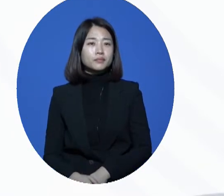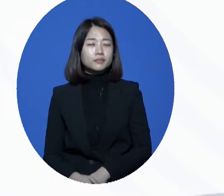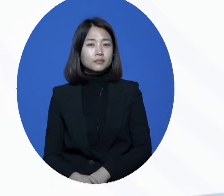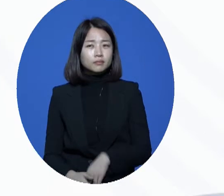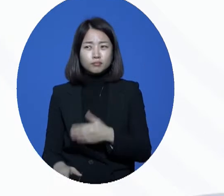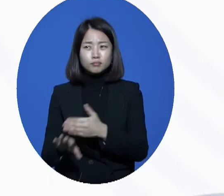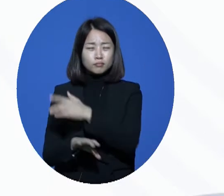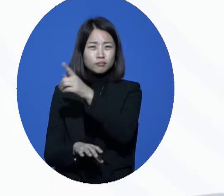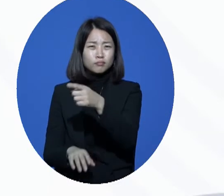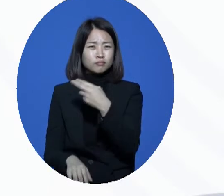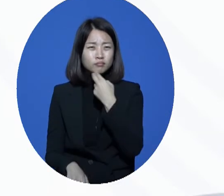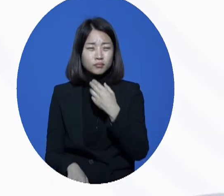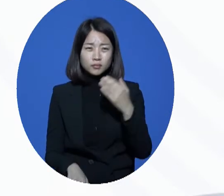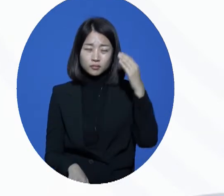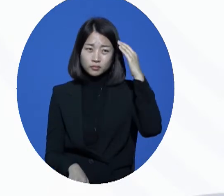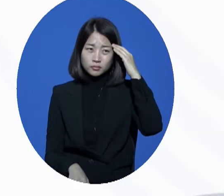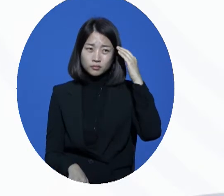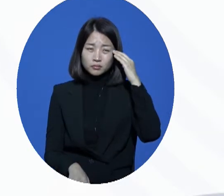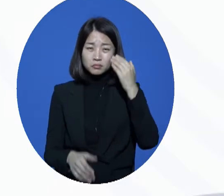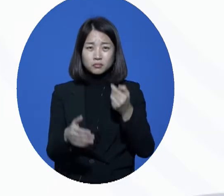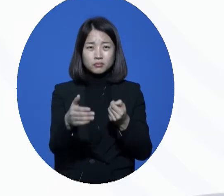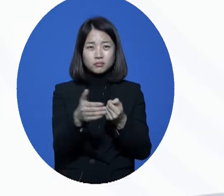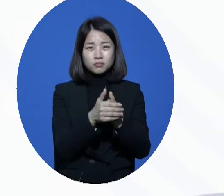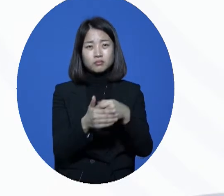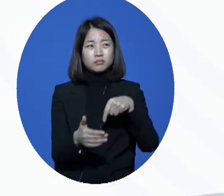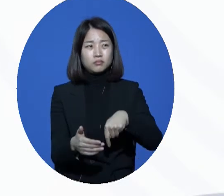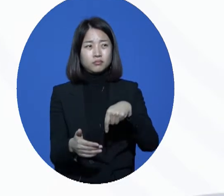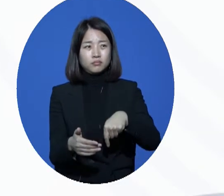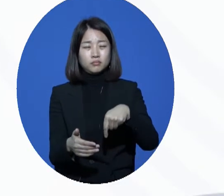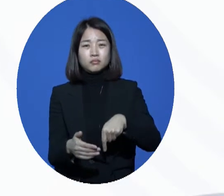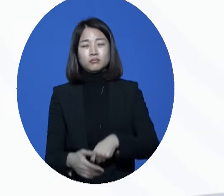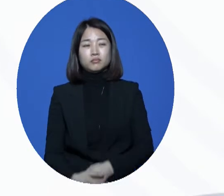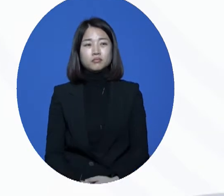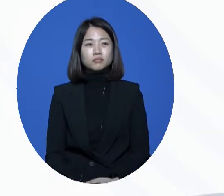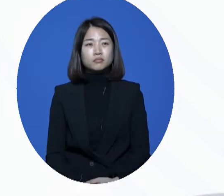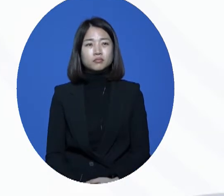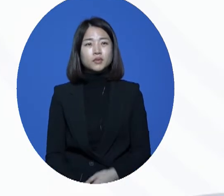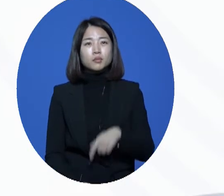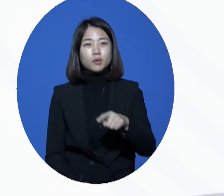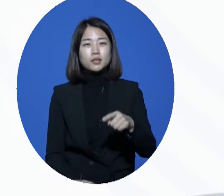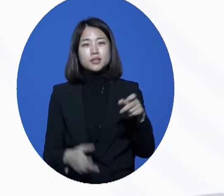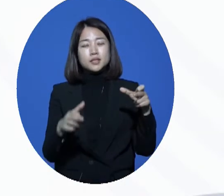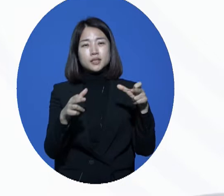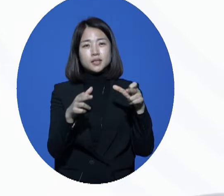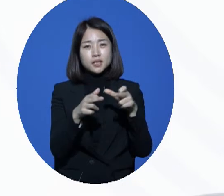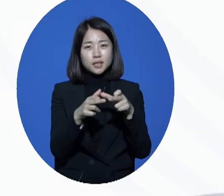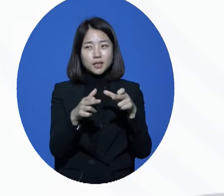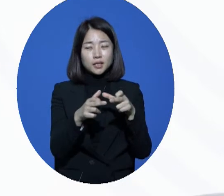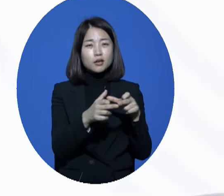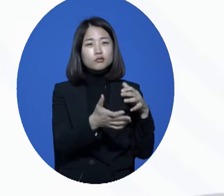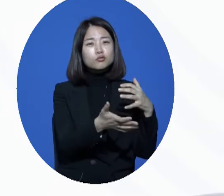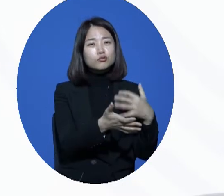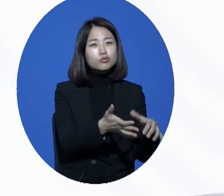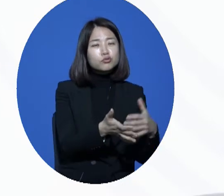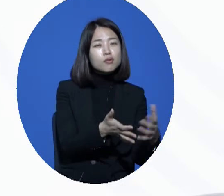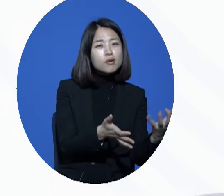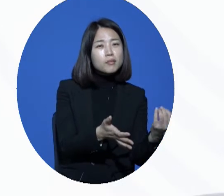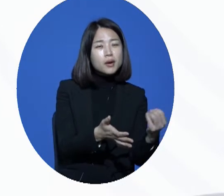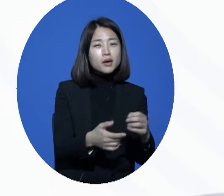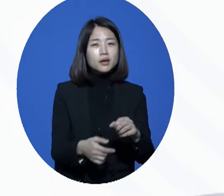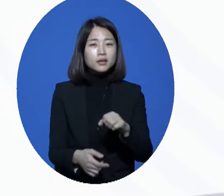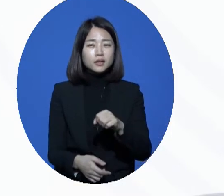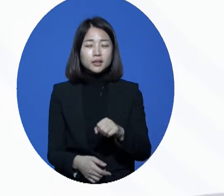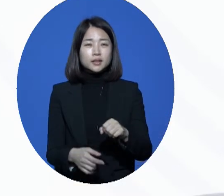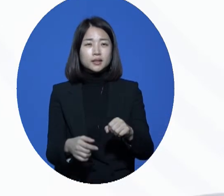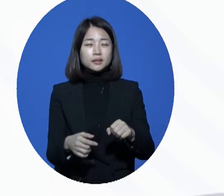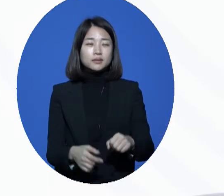수 없는 상당히 엄밀한 통계가 우리나라에 있습니다. 무슨 구군에 몇 명의 장애인이 있는지까지 다 나오죠. 이